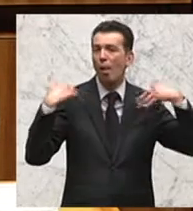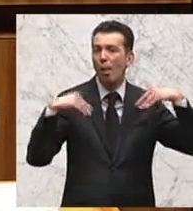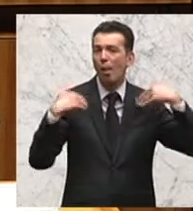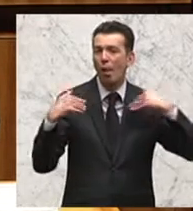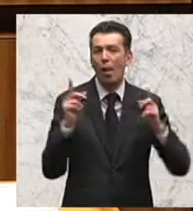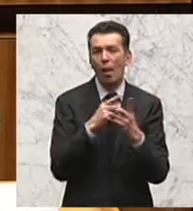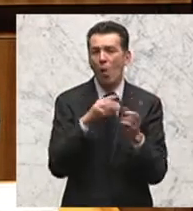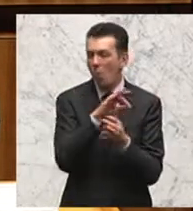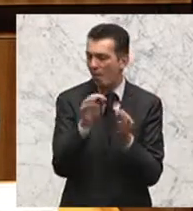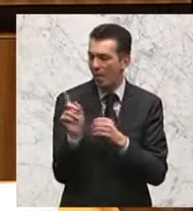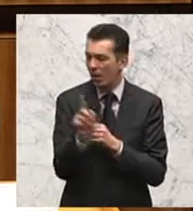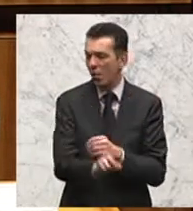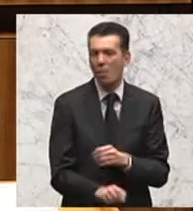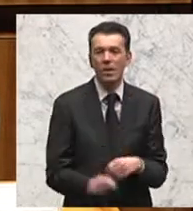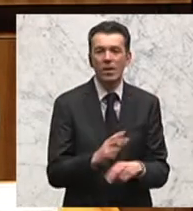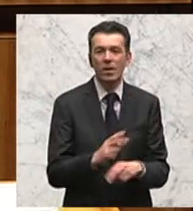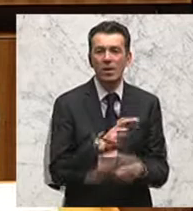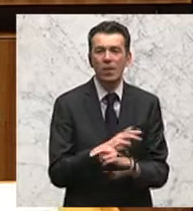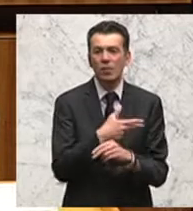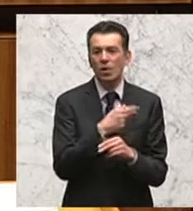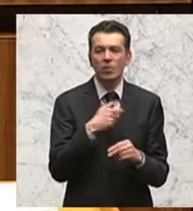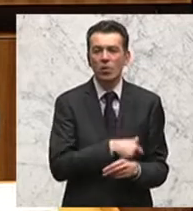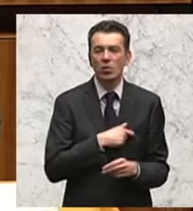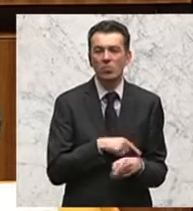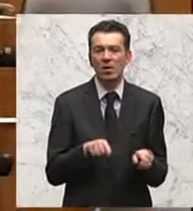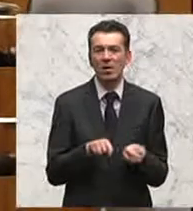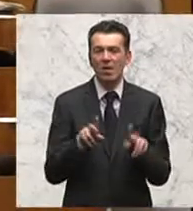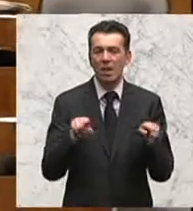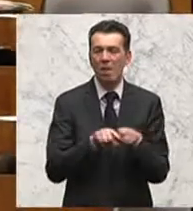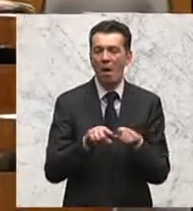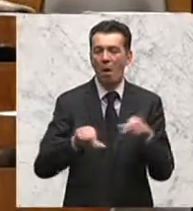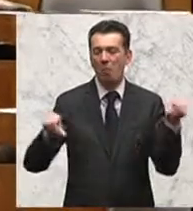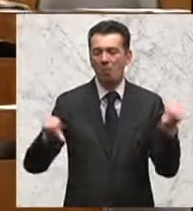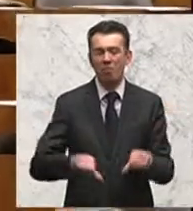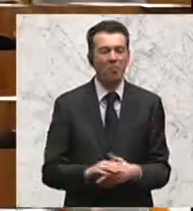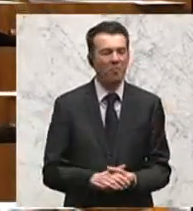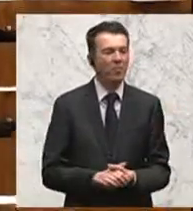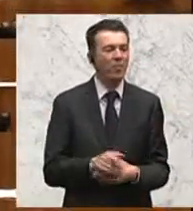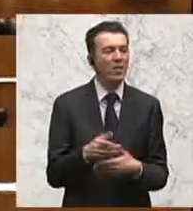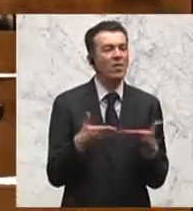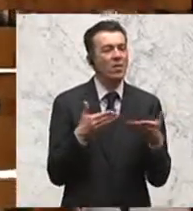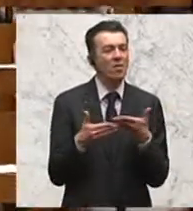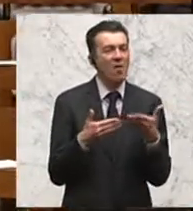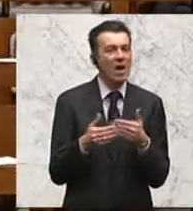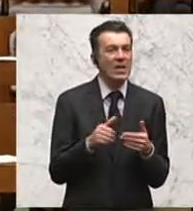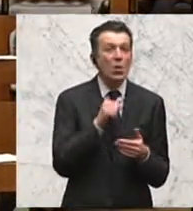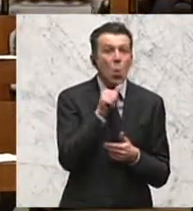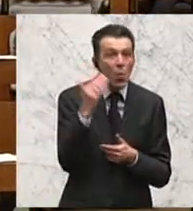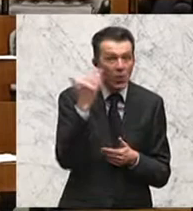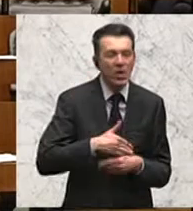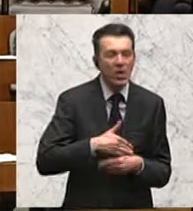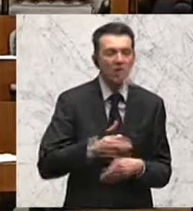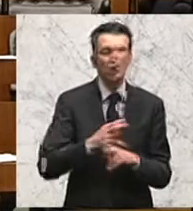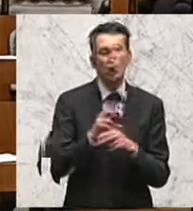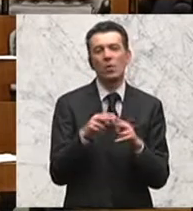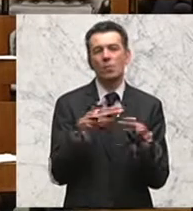aufzutreten. Diese österreichische Volkspartei hat bei diesem Thema auch abgesagt. Aber um dieses Verhandlungsungeschick des österreichischen Bundeskanzlers